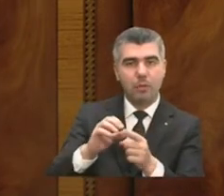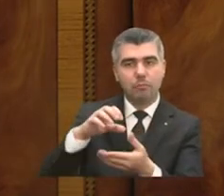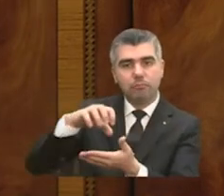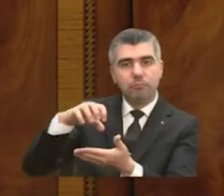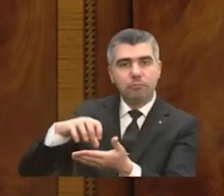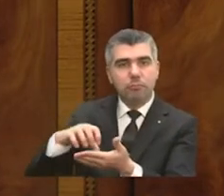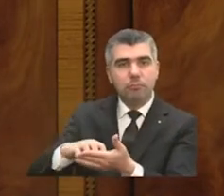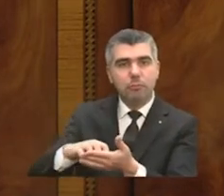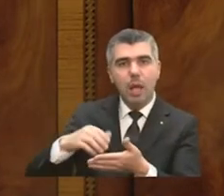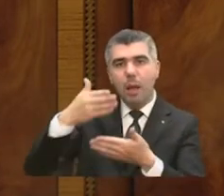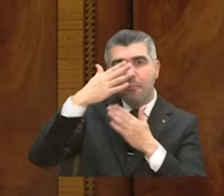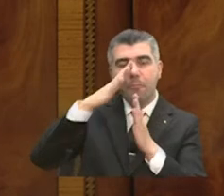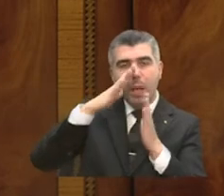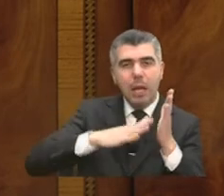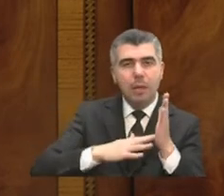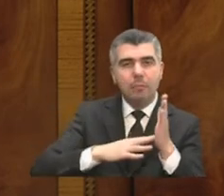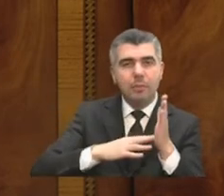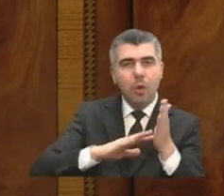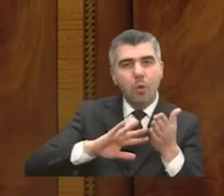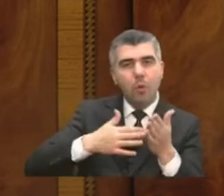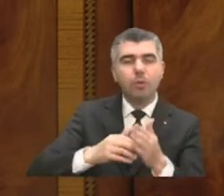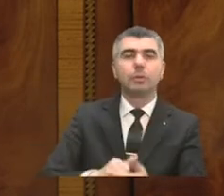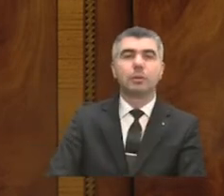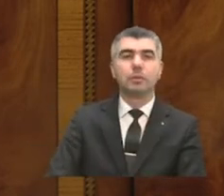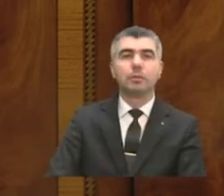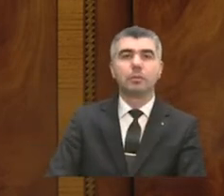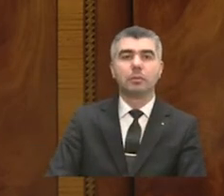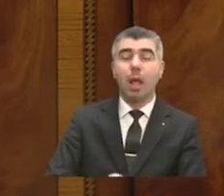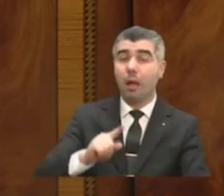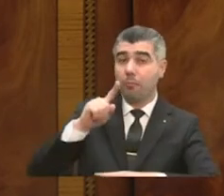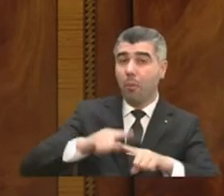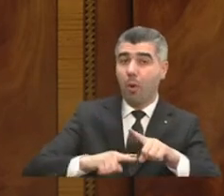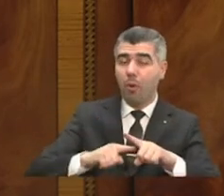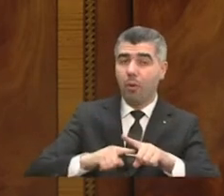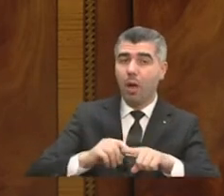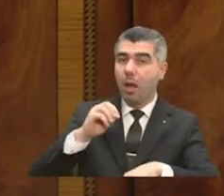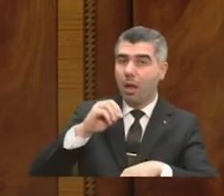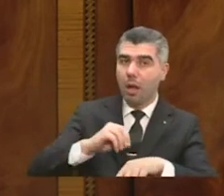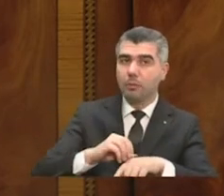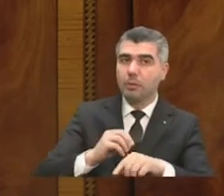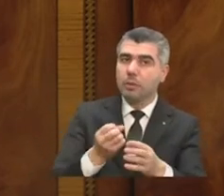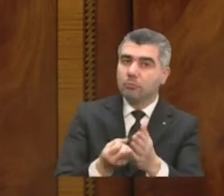nouvel modèle. Et le Maroc refuse toute ingérence et